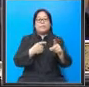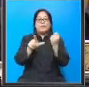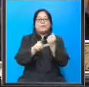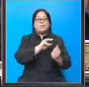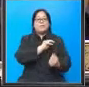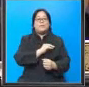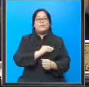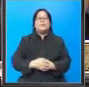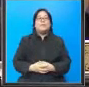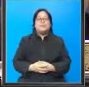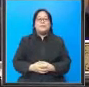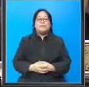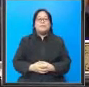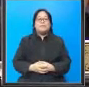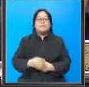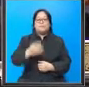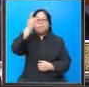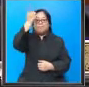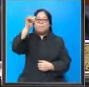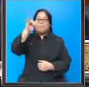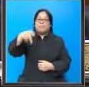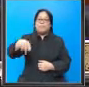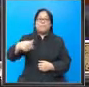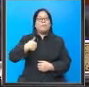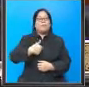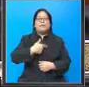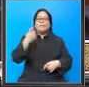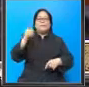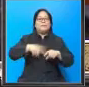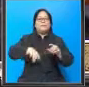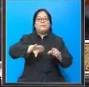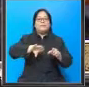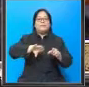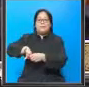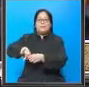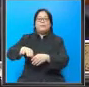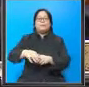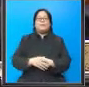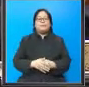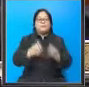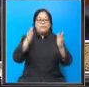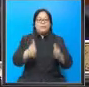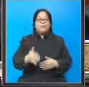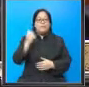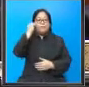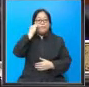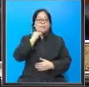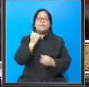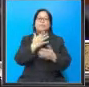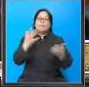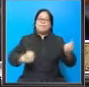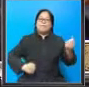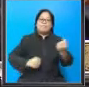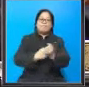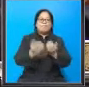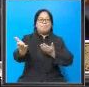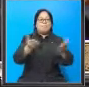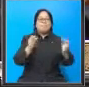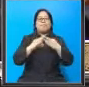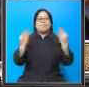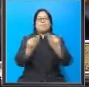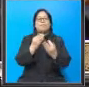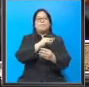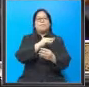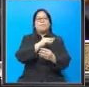pomade di malah menteri satu yang dipertua kita tidak boleh menafikan bahwa gemas telah menyumbangkan jasa kepada